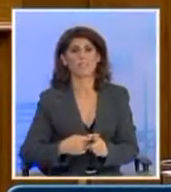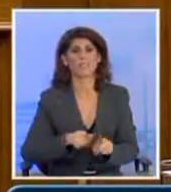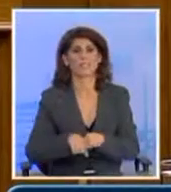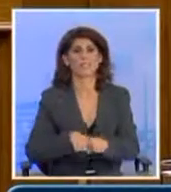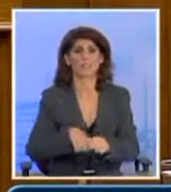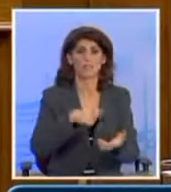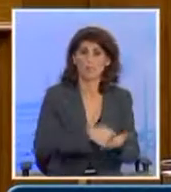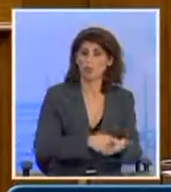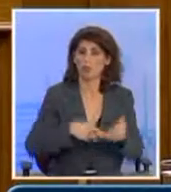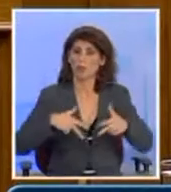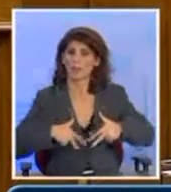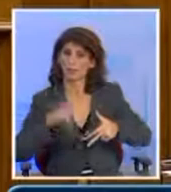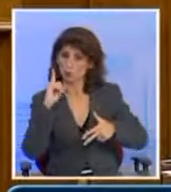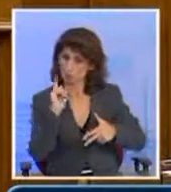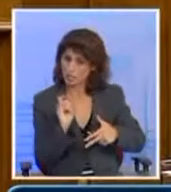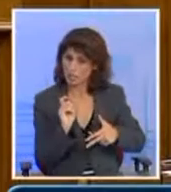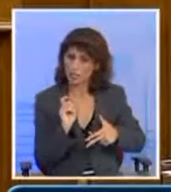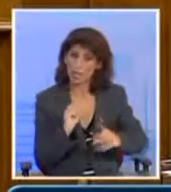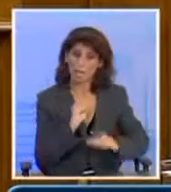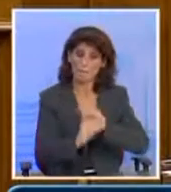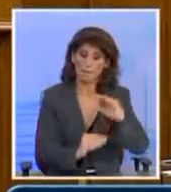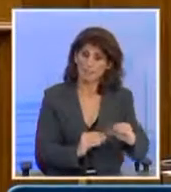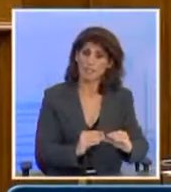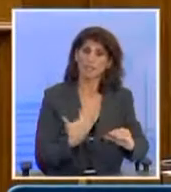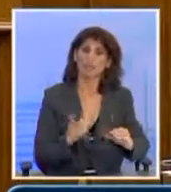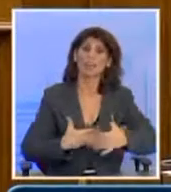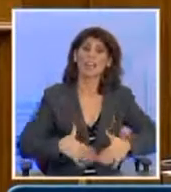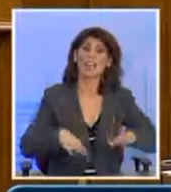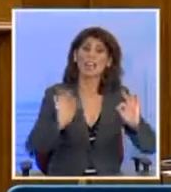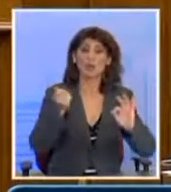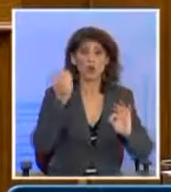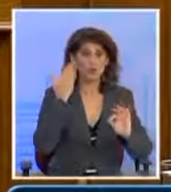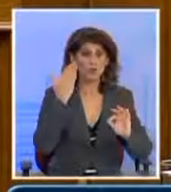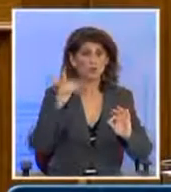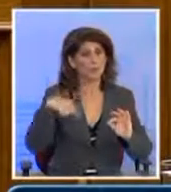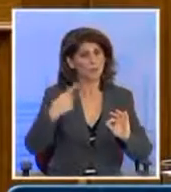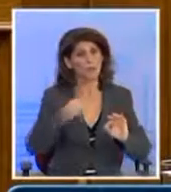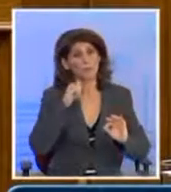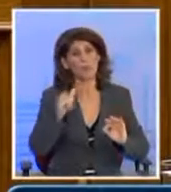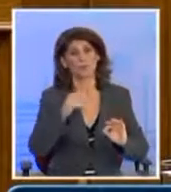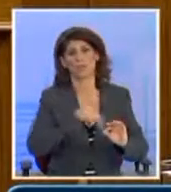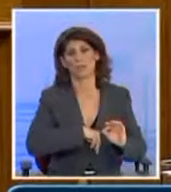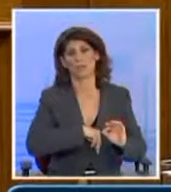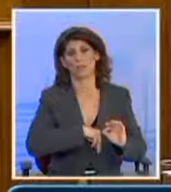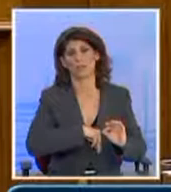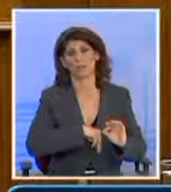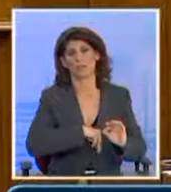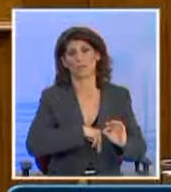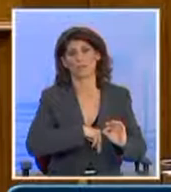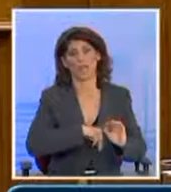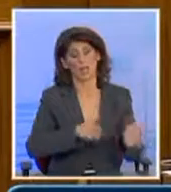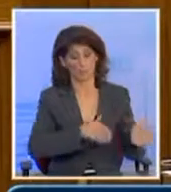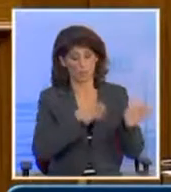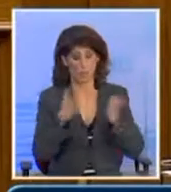και κράτους. Και όπως γνωρίζετε, οι επενδύσεις έχουν ένα αρχικό κόστος, μετά όμως έχουν ένα μόνιμο όφελος. Από την άλλη